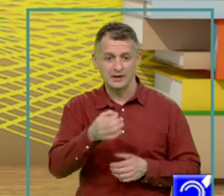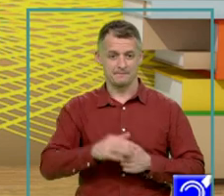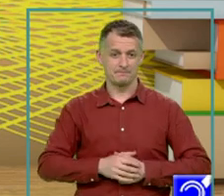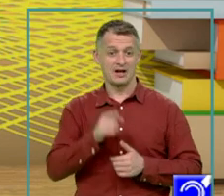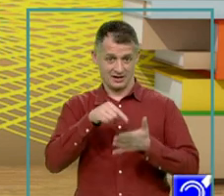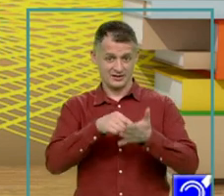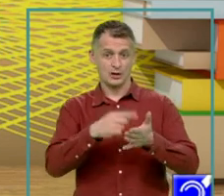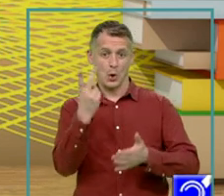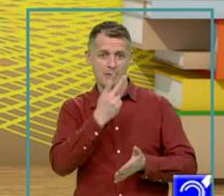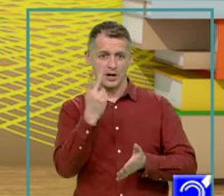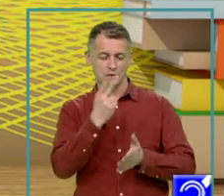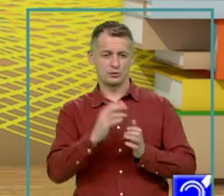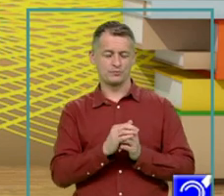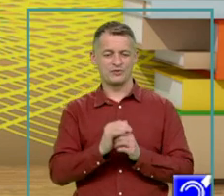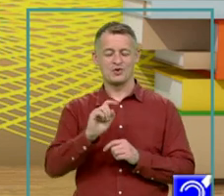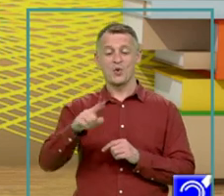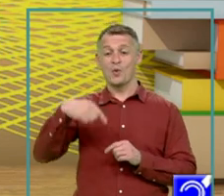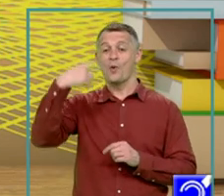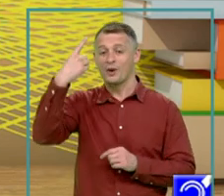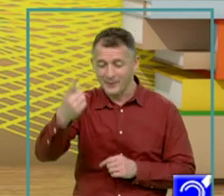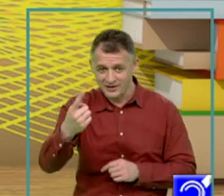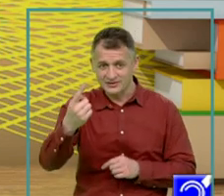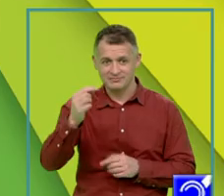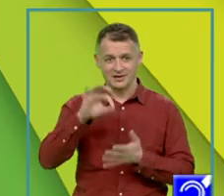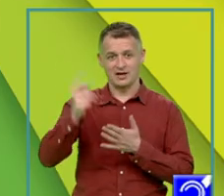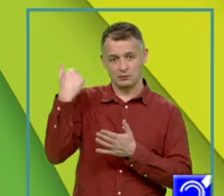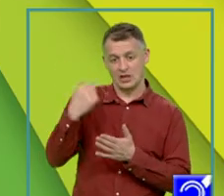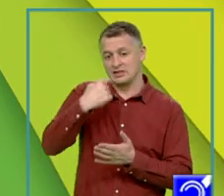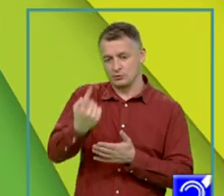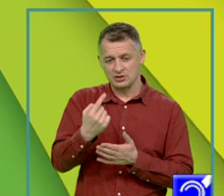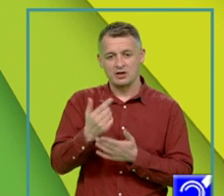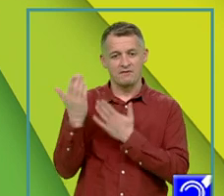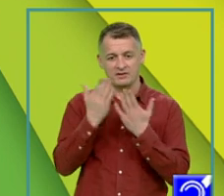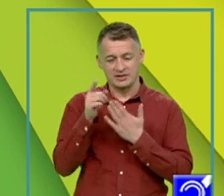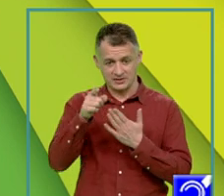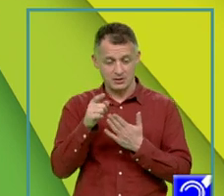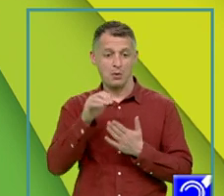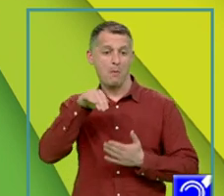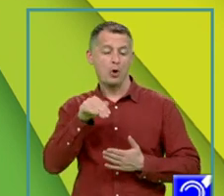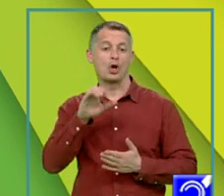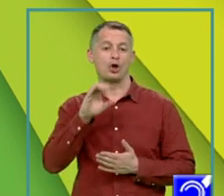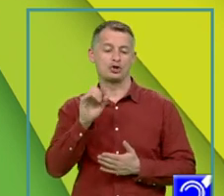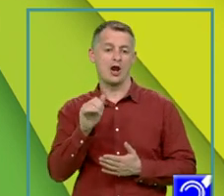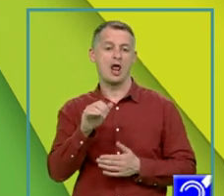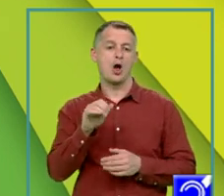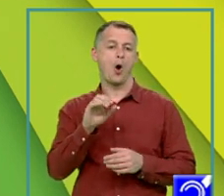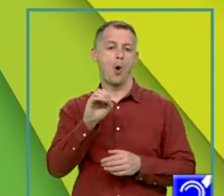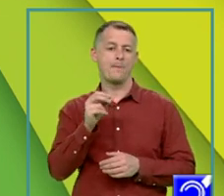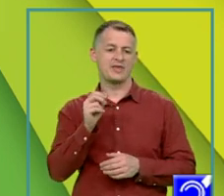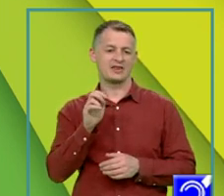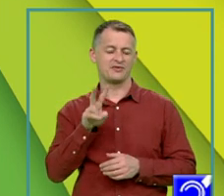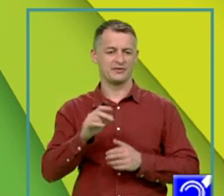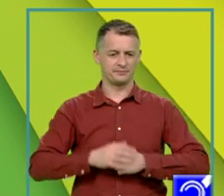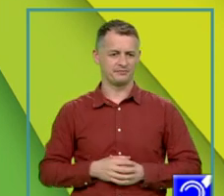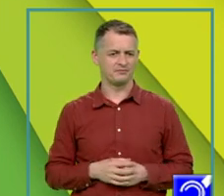că urmează să învățăm acest mod verbal nou modul condițional optativ să vedem ce este